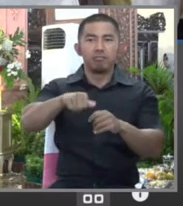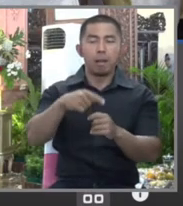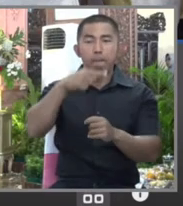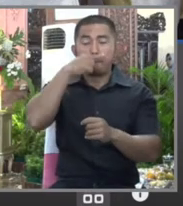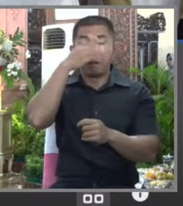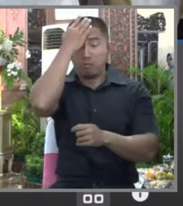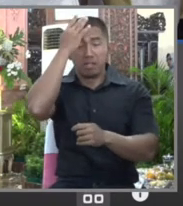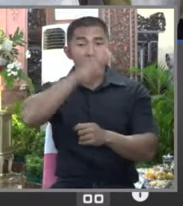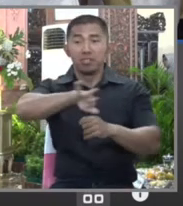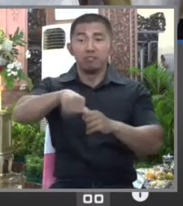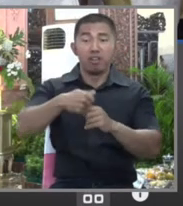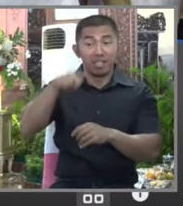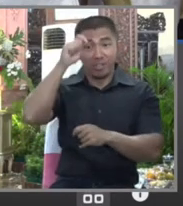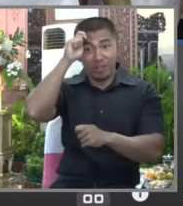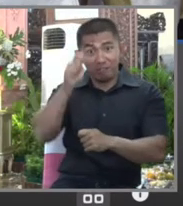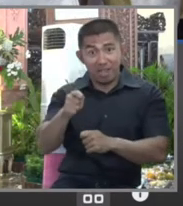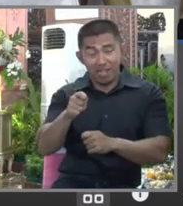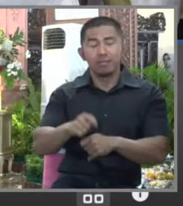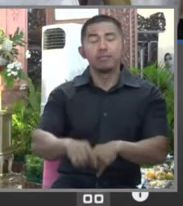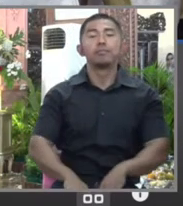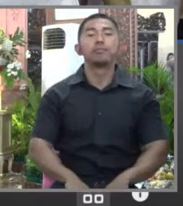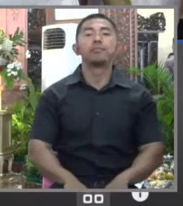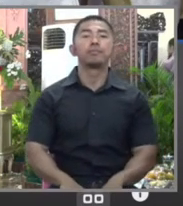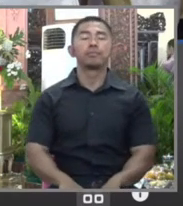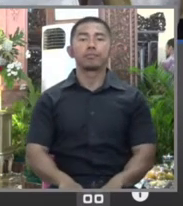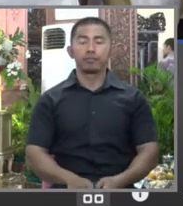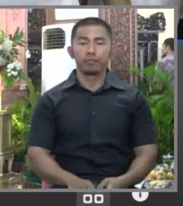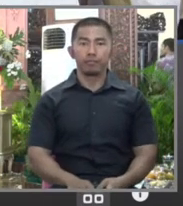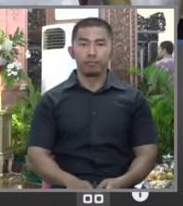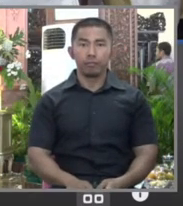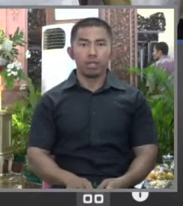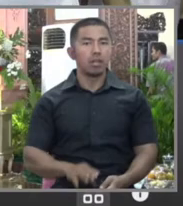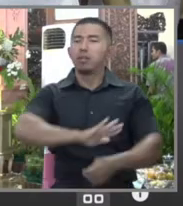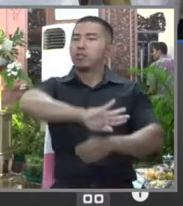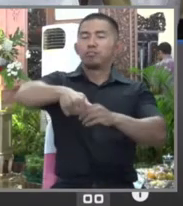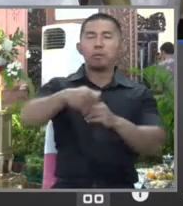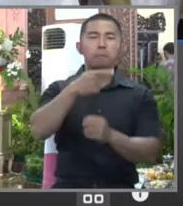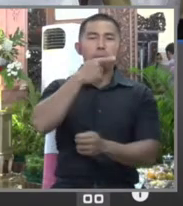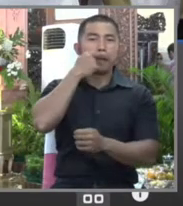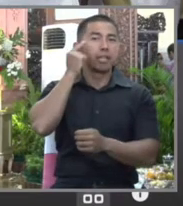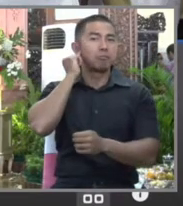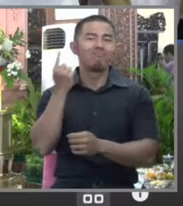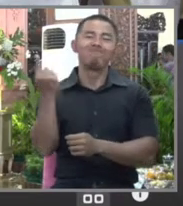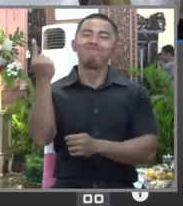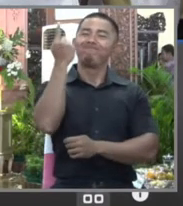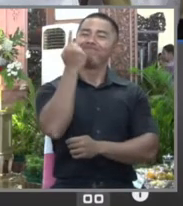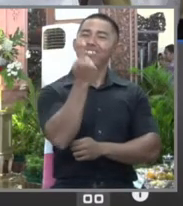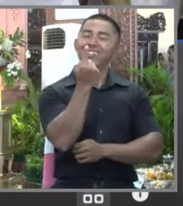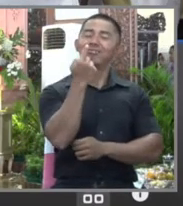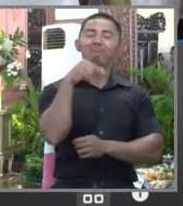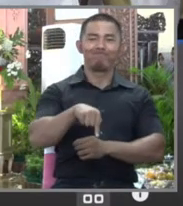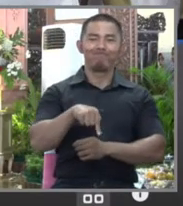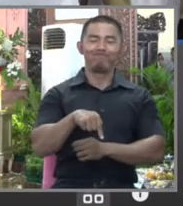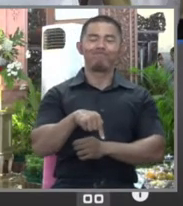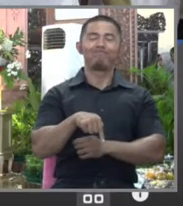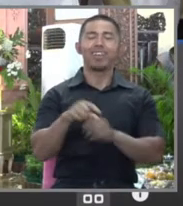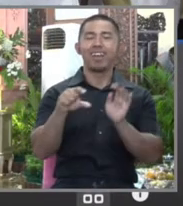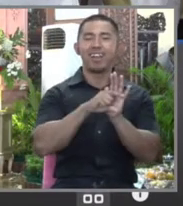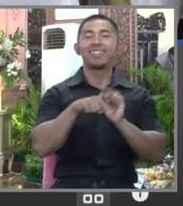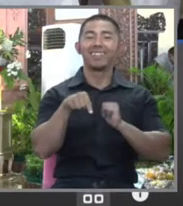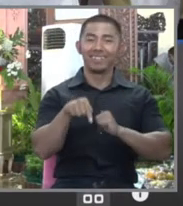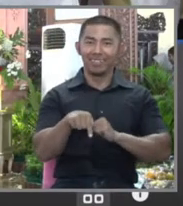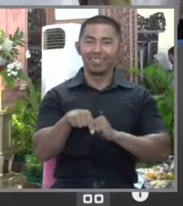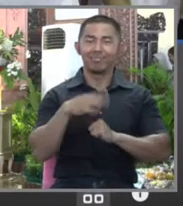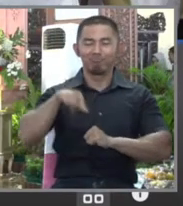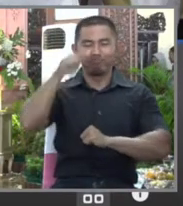wilayah pembangunan Wanara putih banglor dan semua hadirin di acara musrenbangwil yang